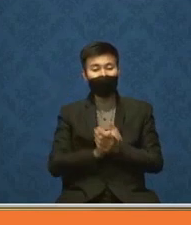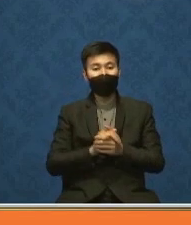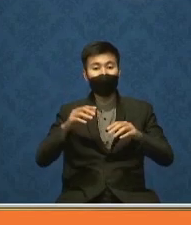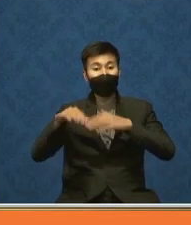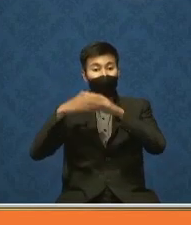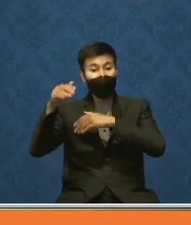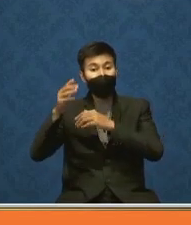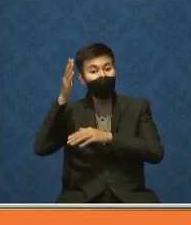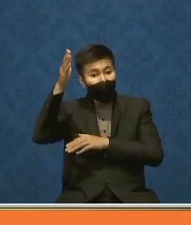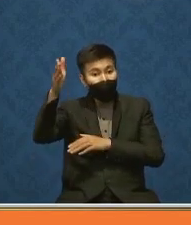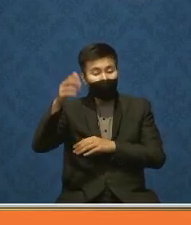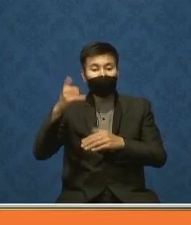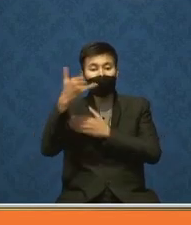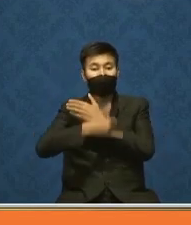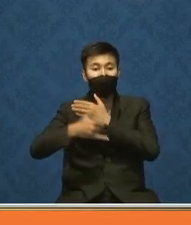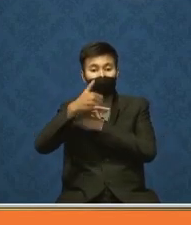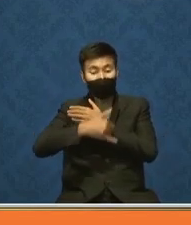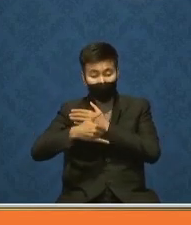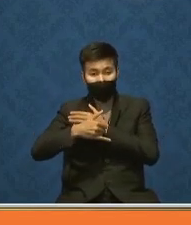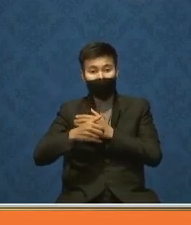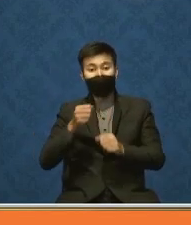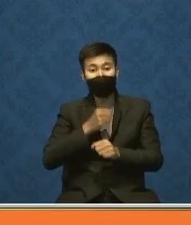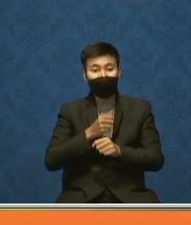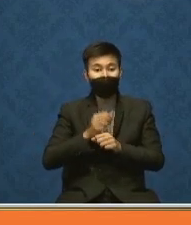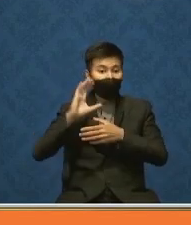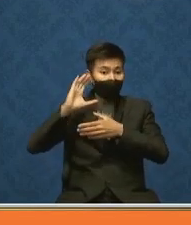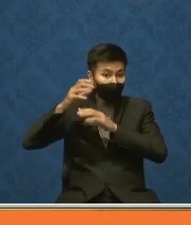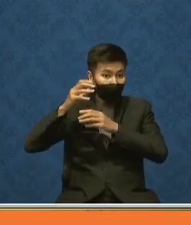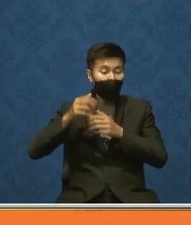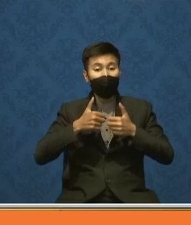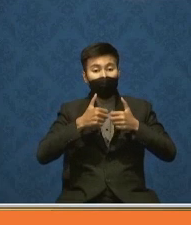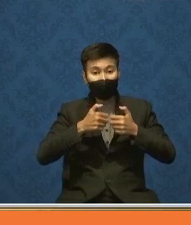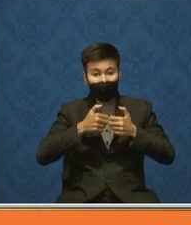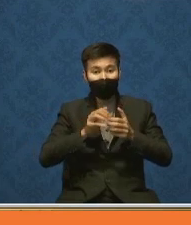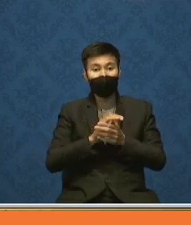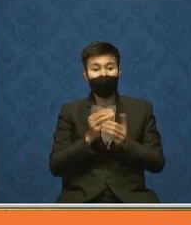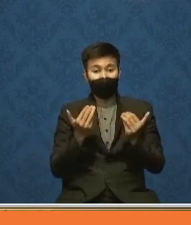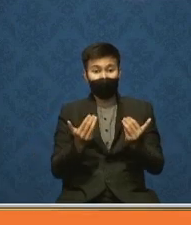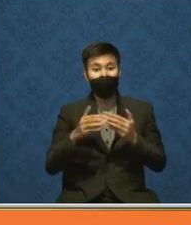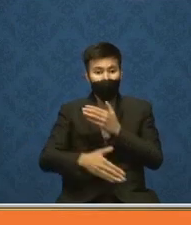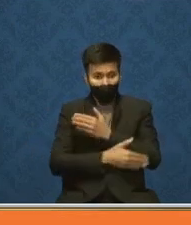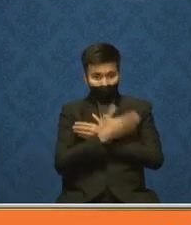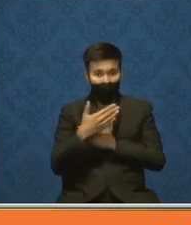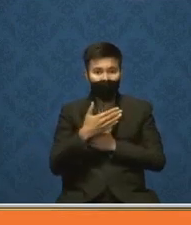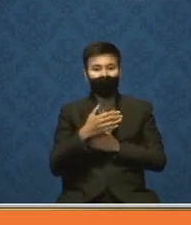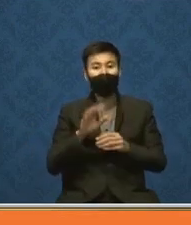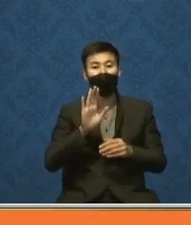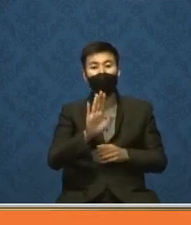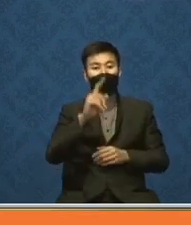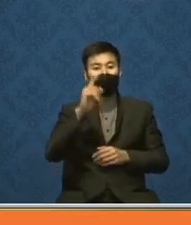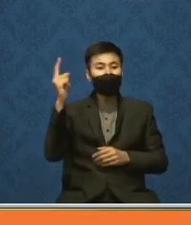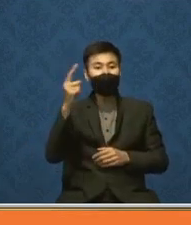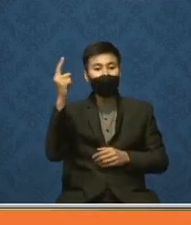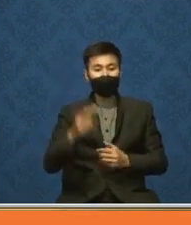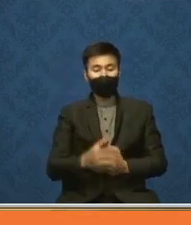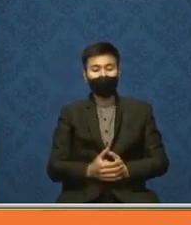ให้เขาไปผลิตหนังผลิตเกมเพื่อดึงดูดนักท่องเที่ยวต่างชาติเข้ามาเที่ยวเมืองไทยมากขึ้นนี่คือโอกาสของการท่องเที่ยวไทยครับ